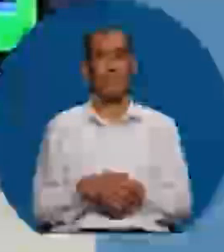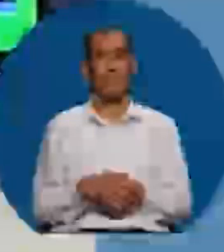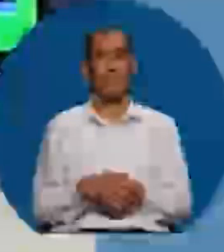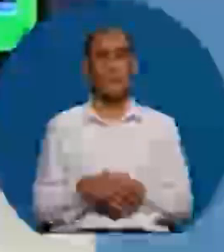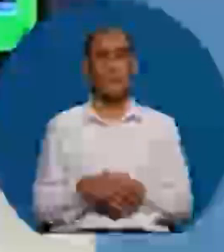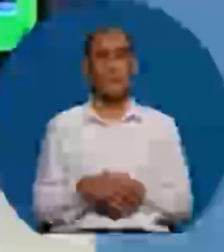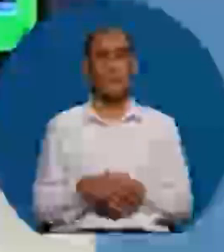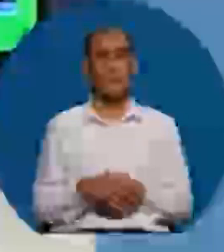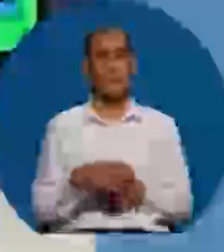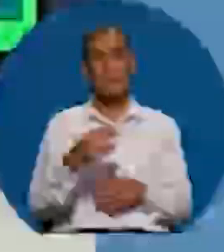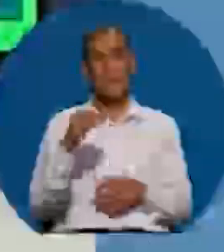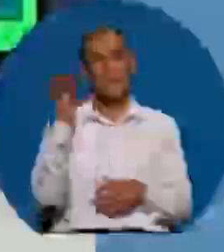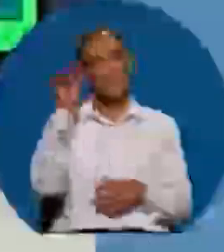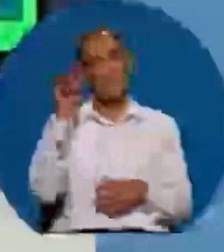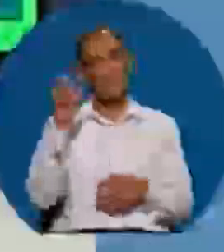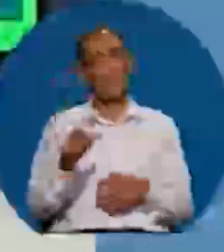өтеді.